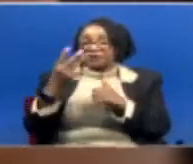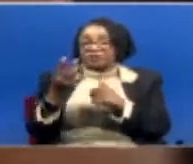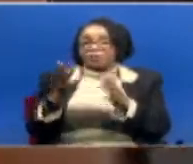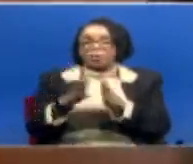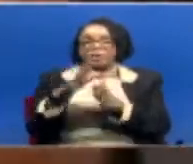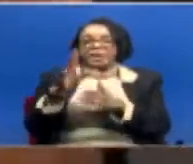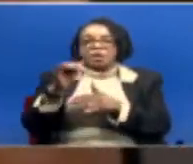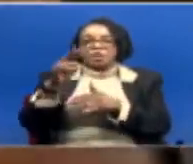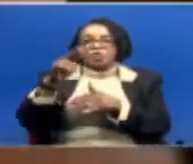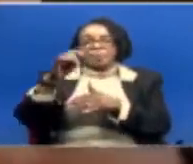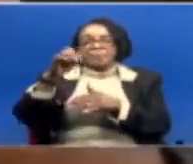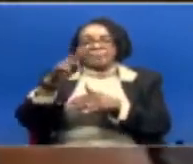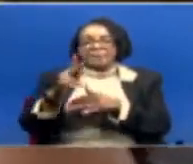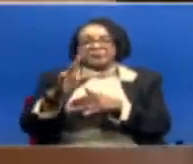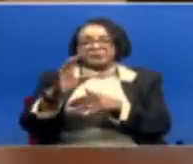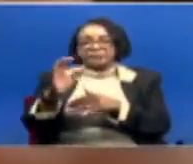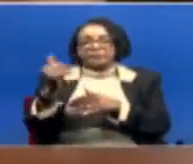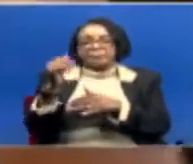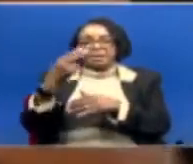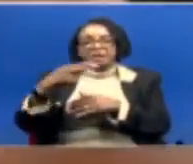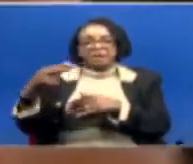Rubik kutoka nchini Hungary.